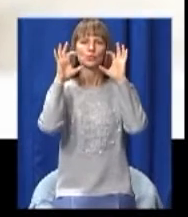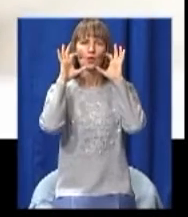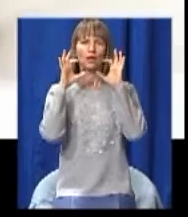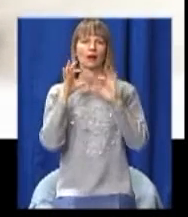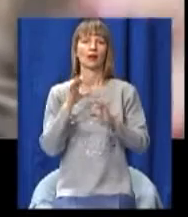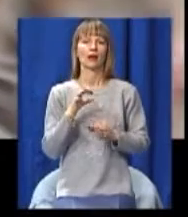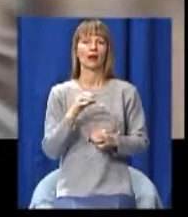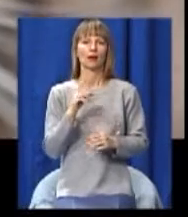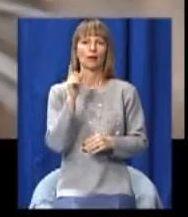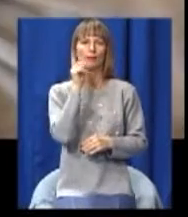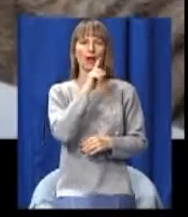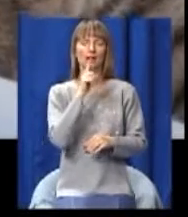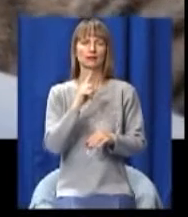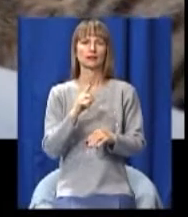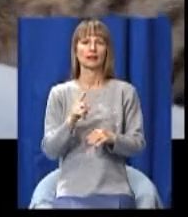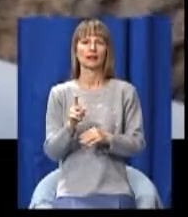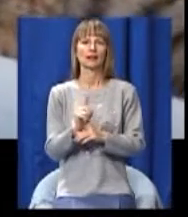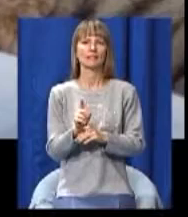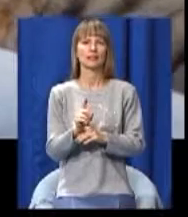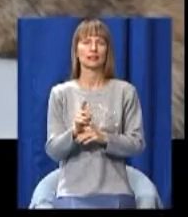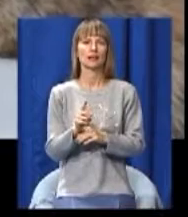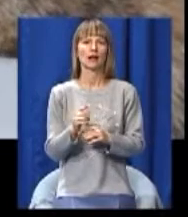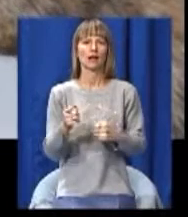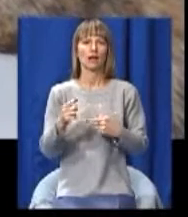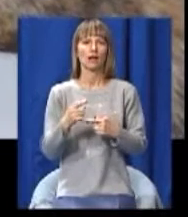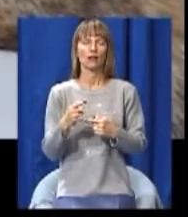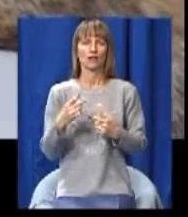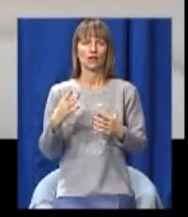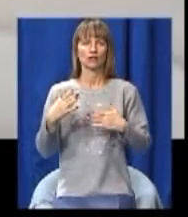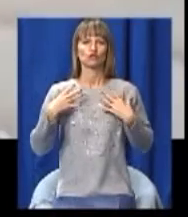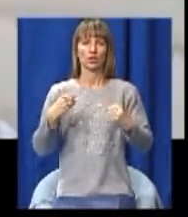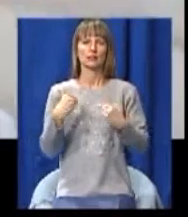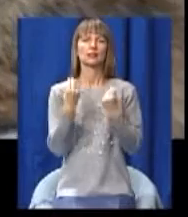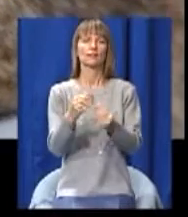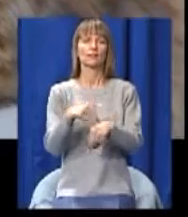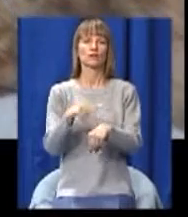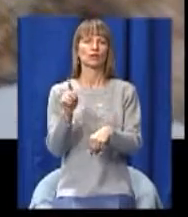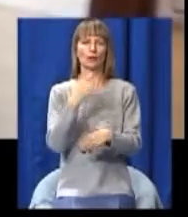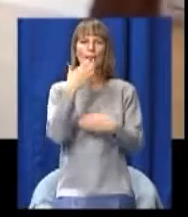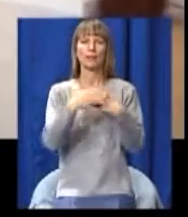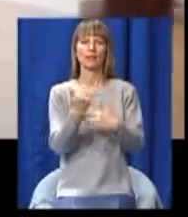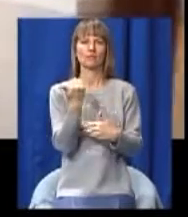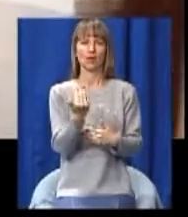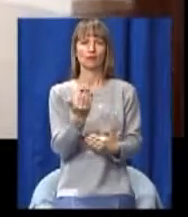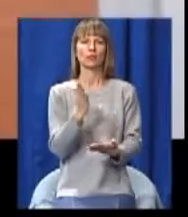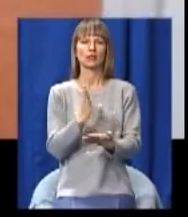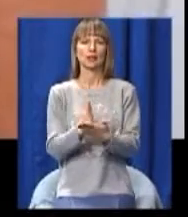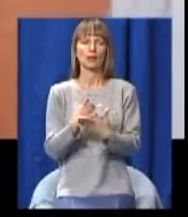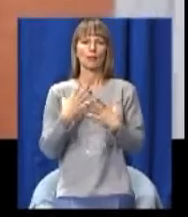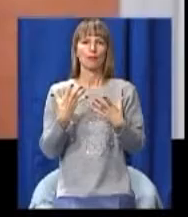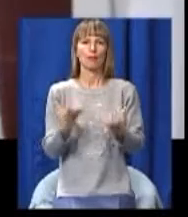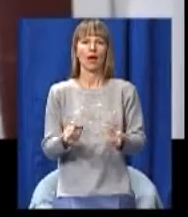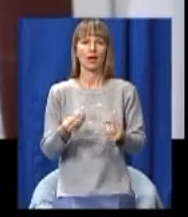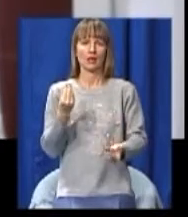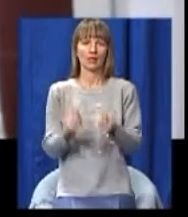невеличке тільце з товстими лапками і хвостом, коротка і дуже густа шерсть дають відчуття, що перед вами знаходиться плюшева